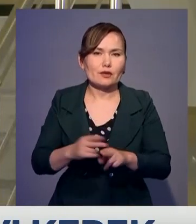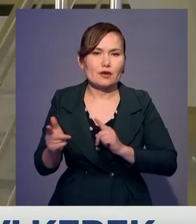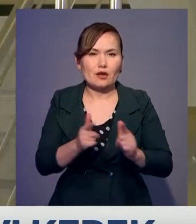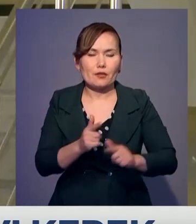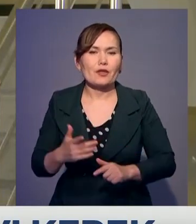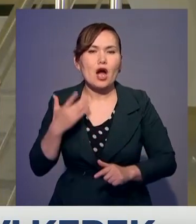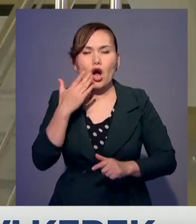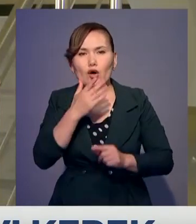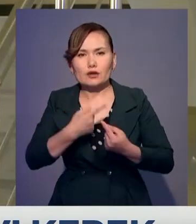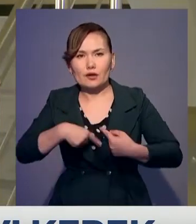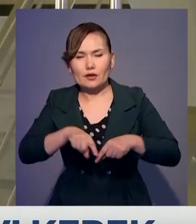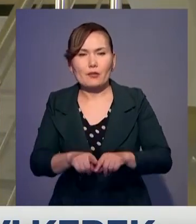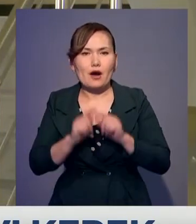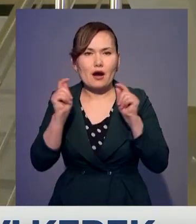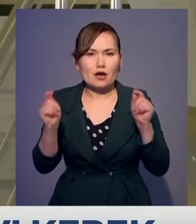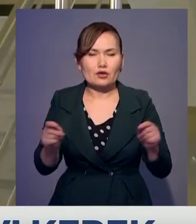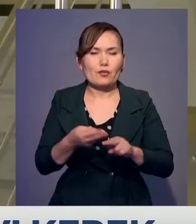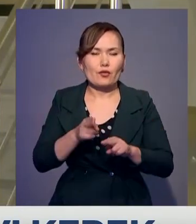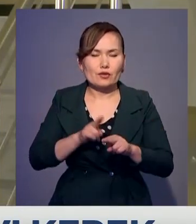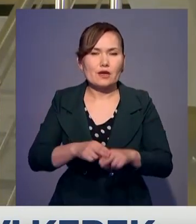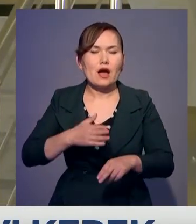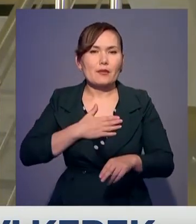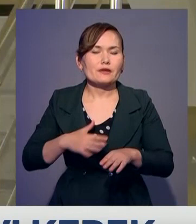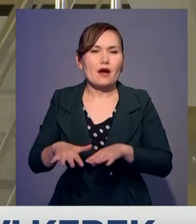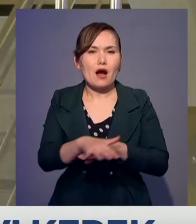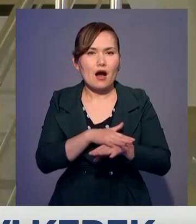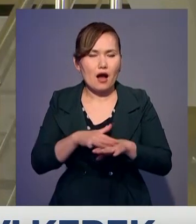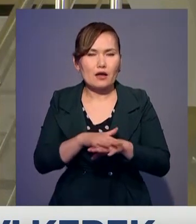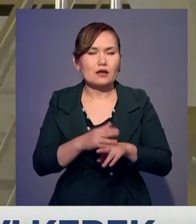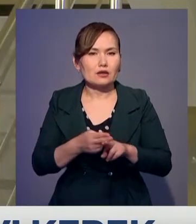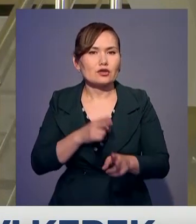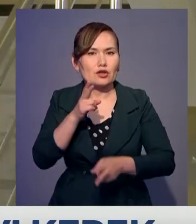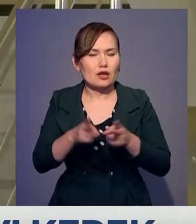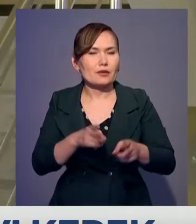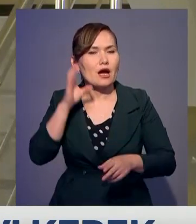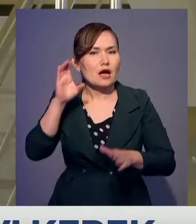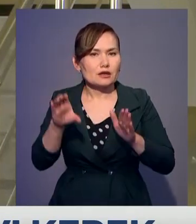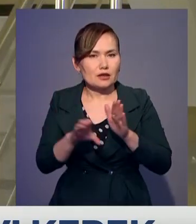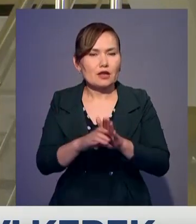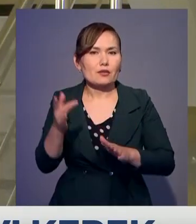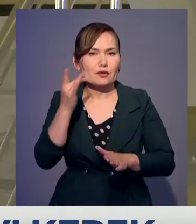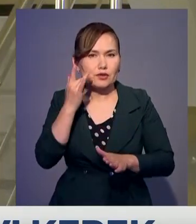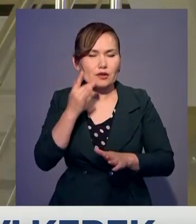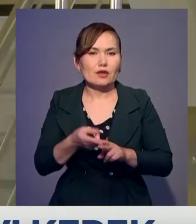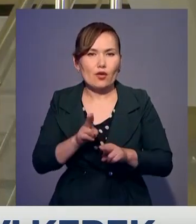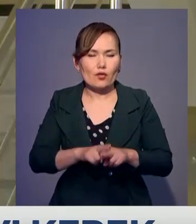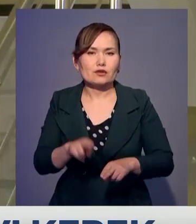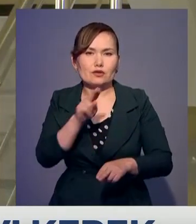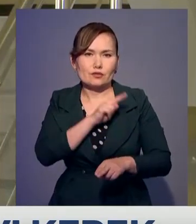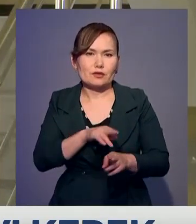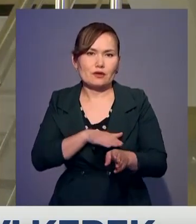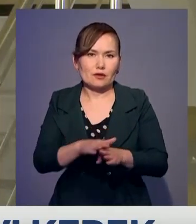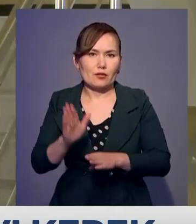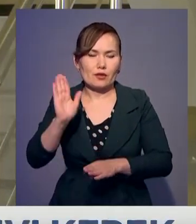ұлттық қоғамдық сенім кенесіне кіруі, бұл халықтың үні, халықтың дауысының жоғары деңгейде естілетіндігі.